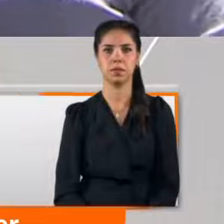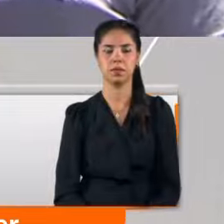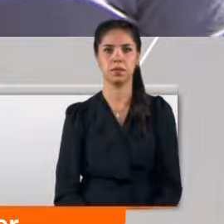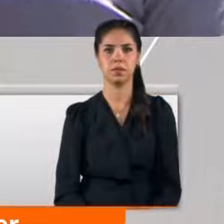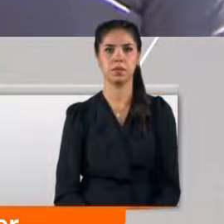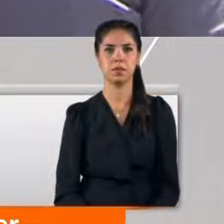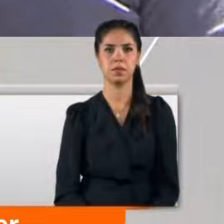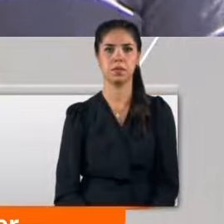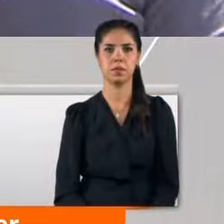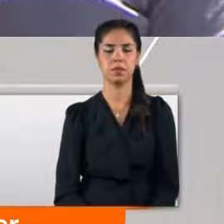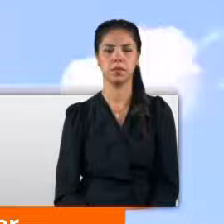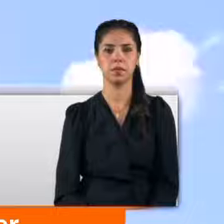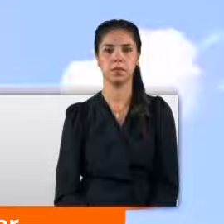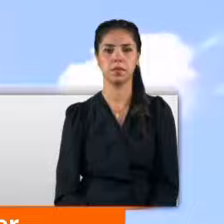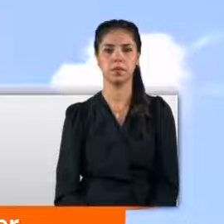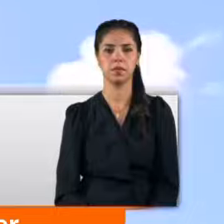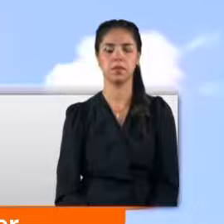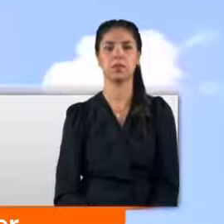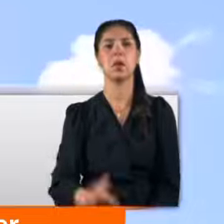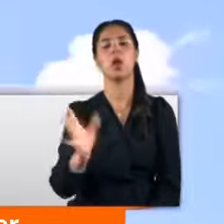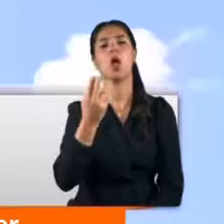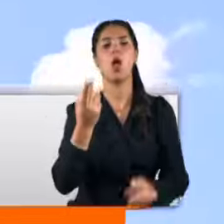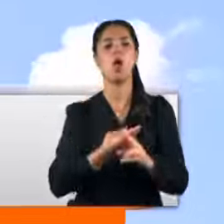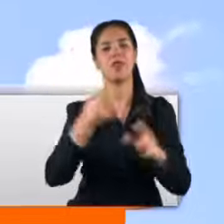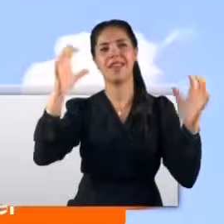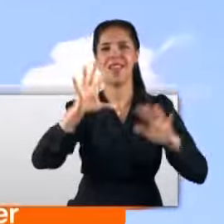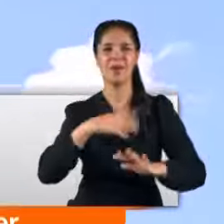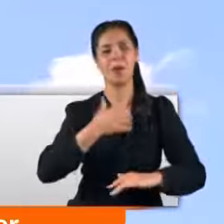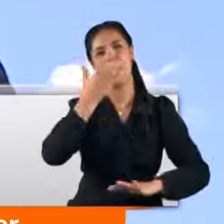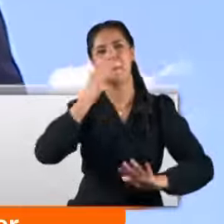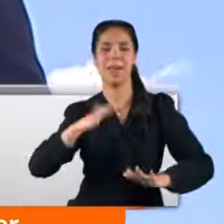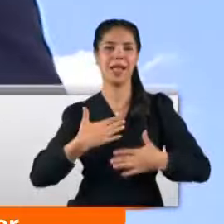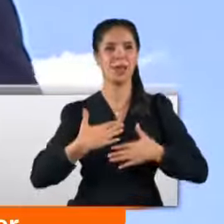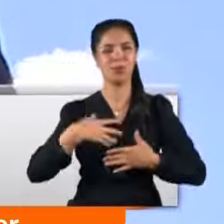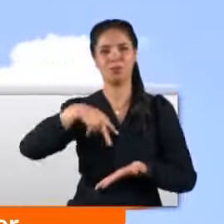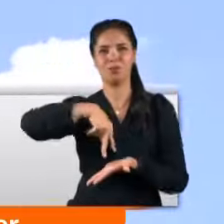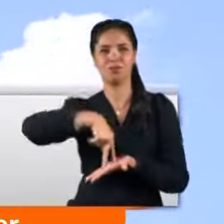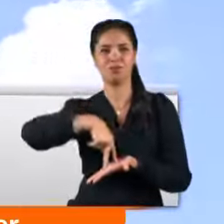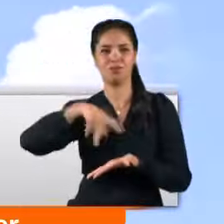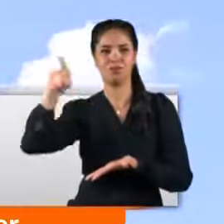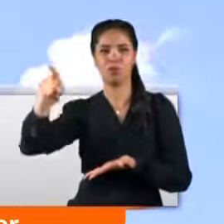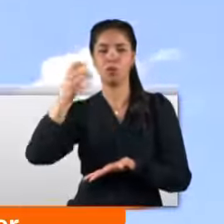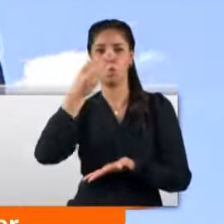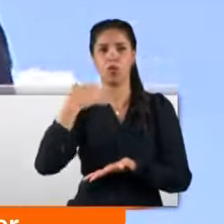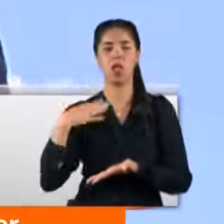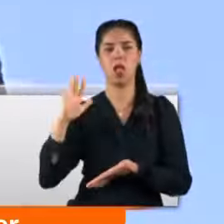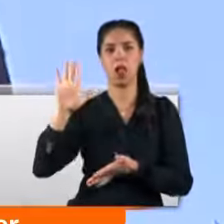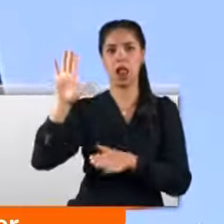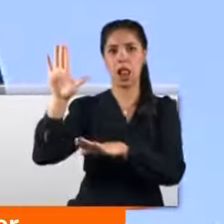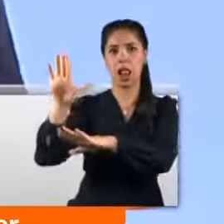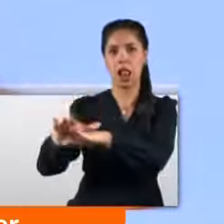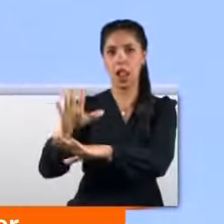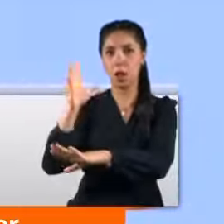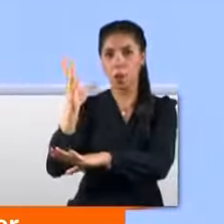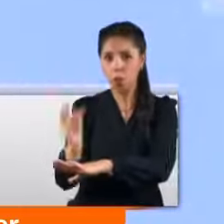taşıyorsa bunun önlemi alınması lazım kesinlikle. Diyelim ki yağmur yağıyor ve siz burada bekliyorsunuz. O sırada buradaki sarmaşıklara dokundunuz. Ancak